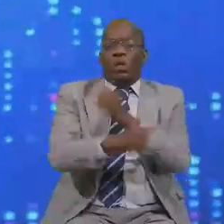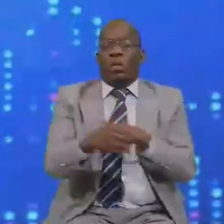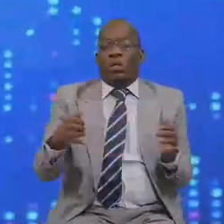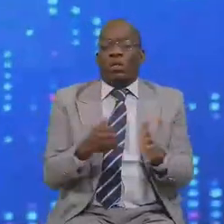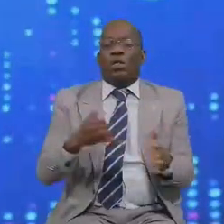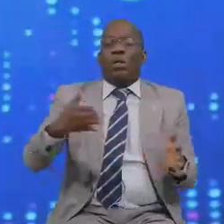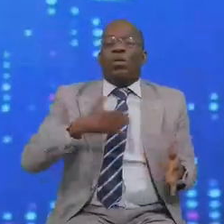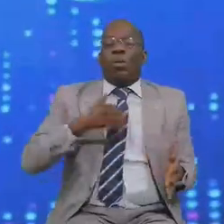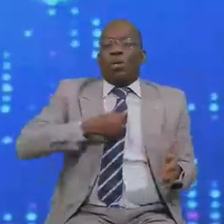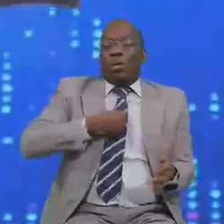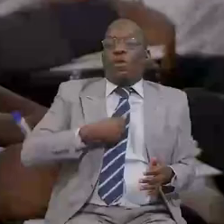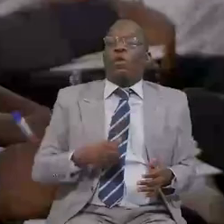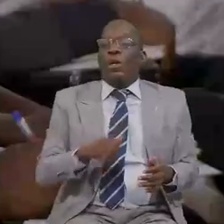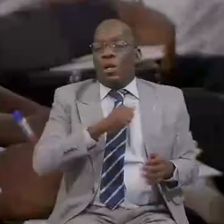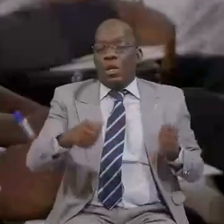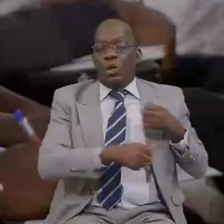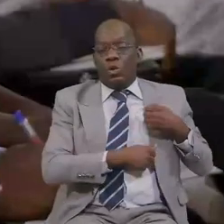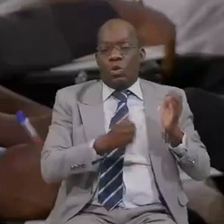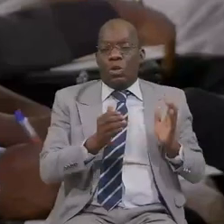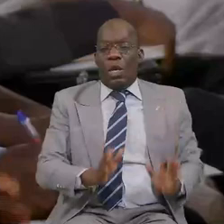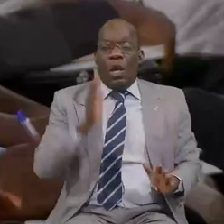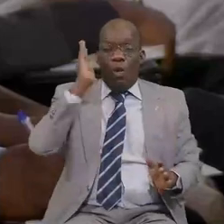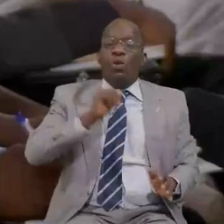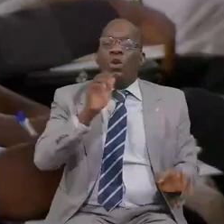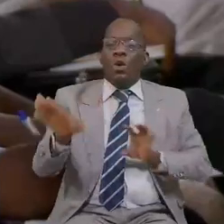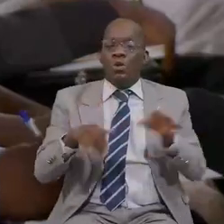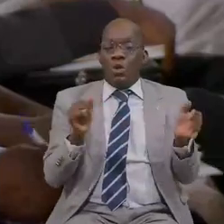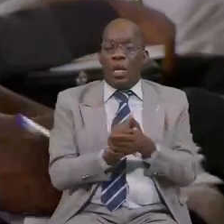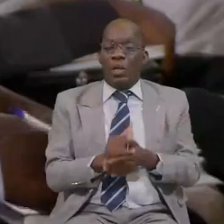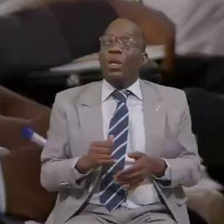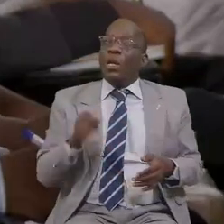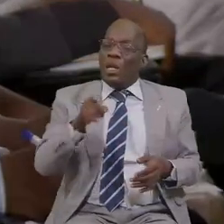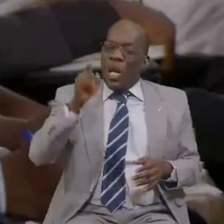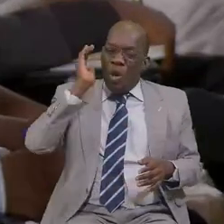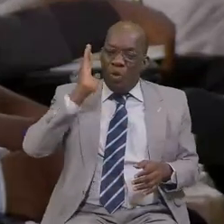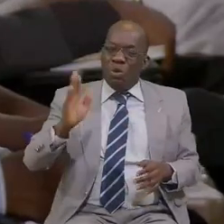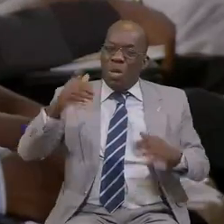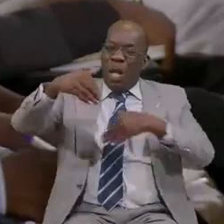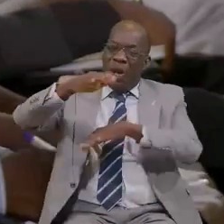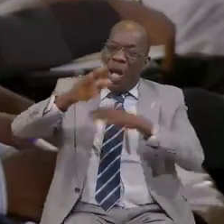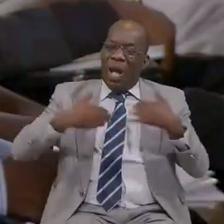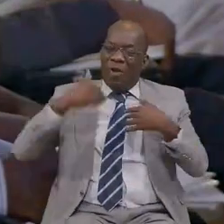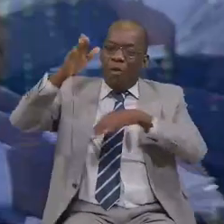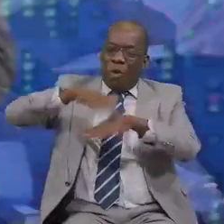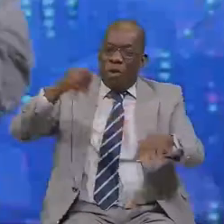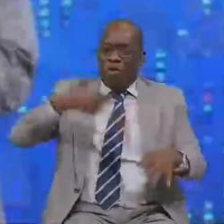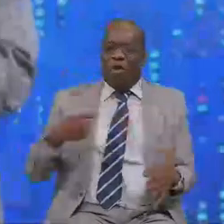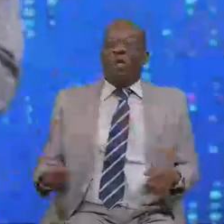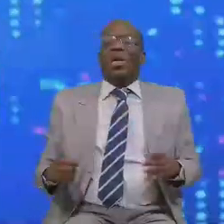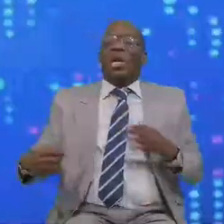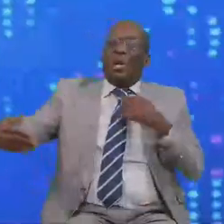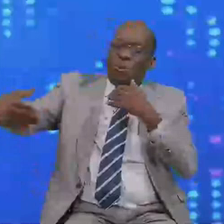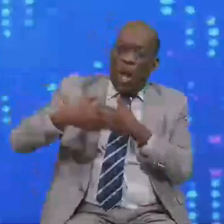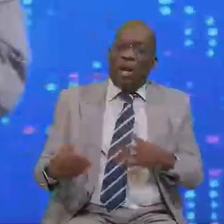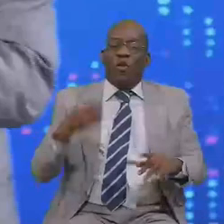soldat ne fait pas cela. Oh, il doit m'avoir rappelé du champ de bataille. Hein? On doit m'avoir rappelé de ce